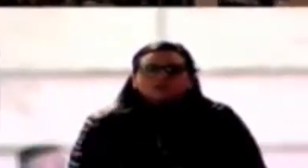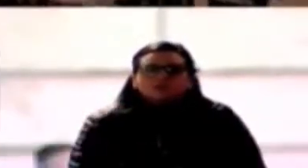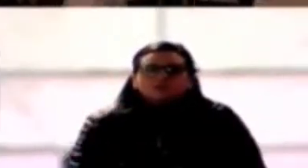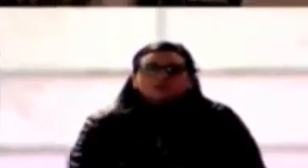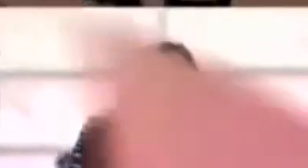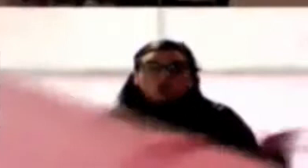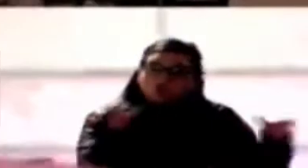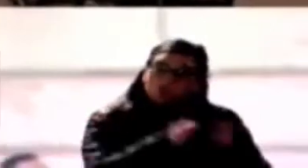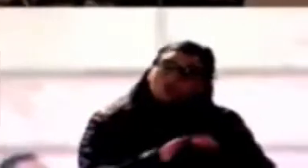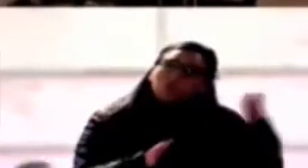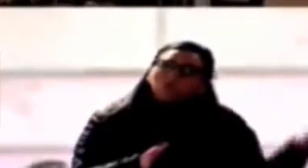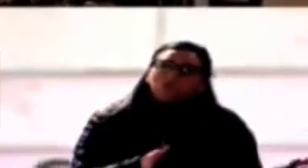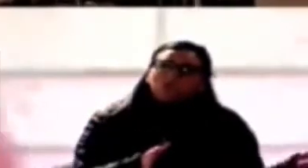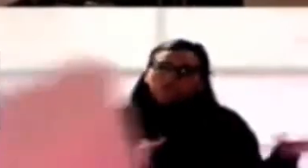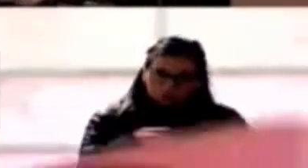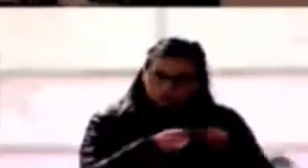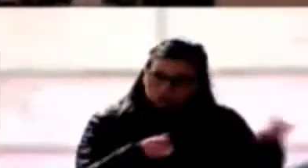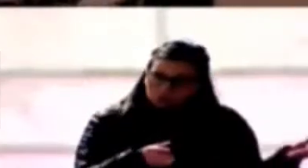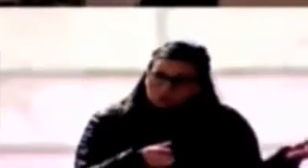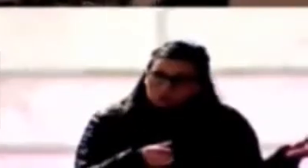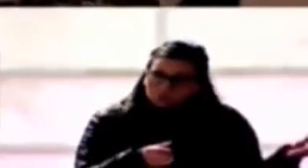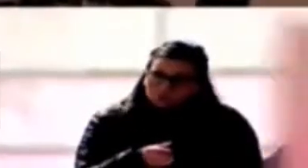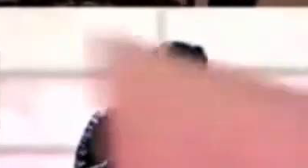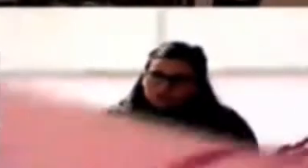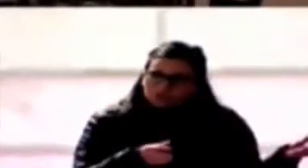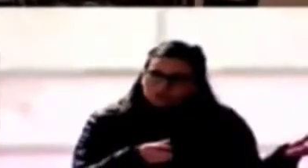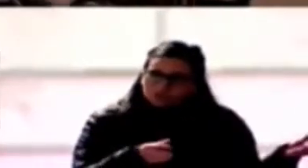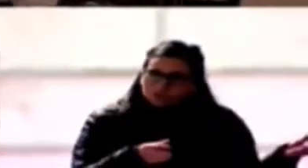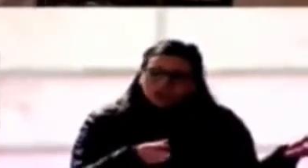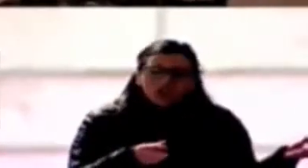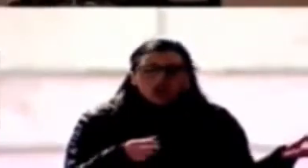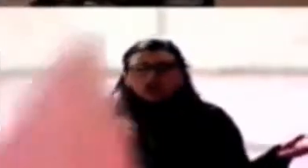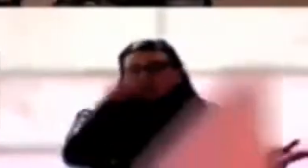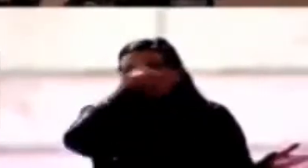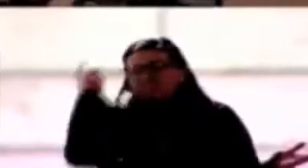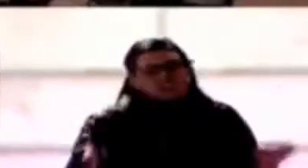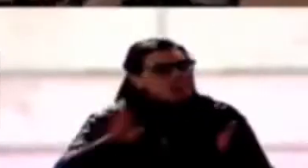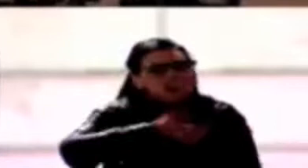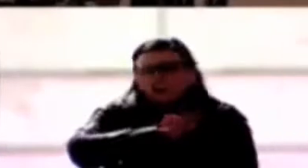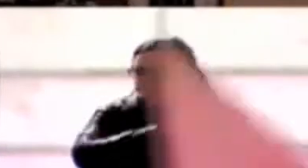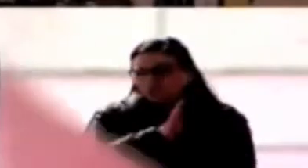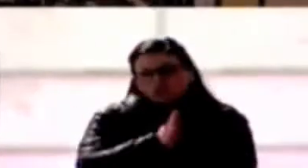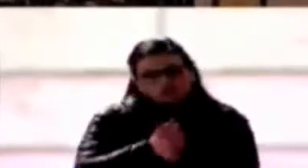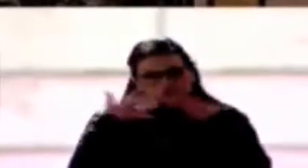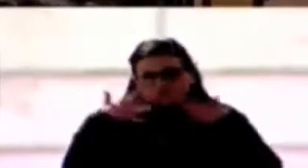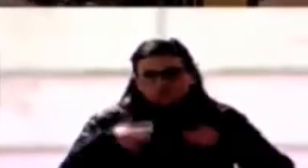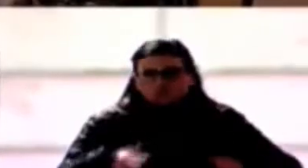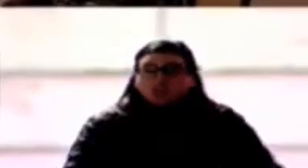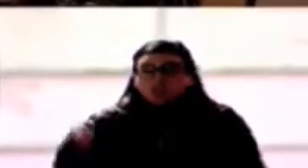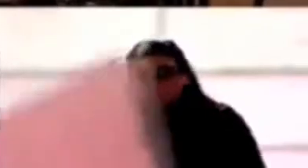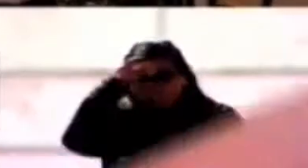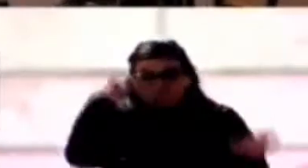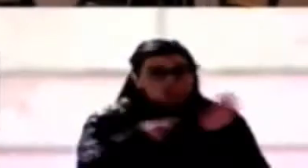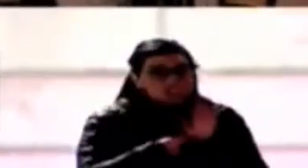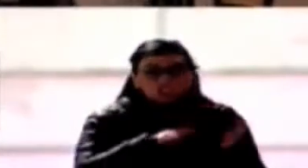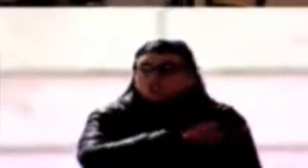Alla sinistra, a chi regge la sinistra, al rottamatore dell'Italia, al rottamatore del nostro Stato di